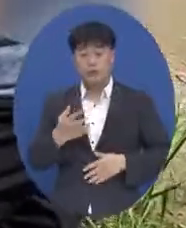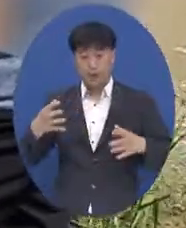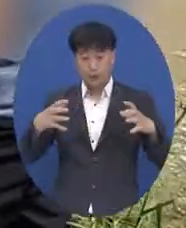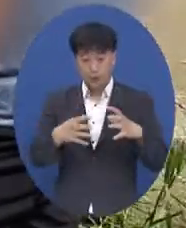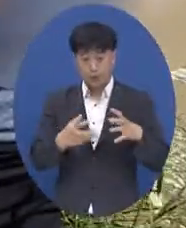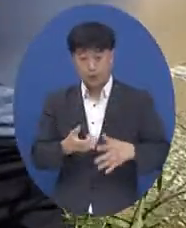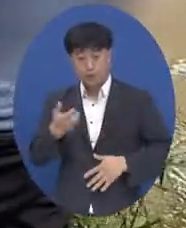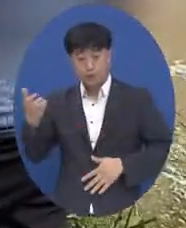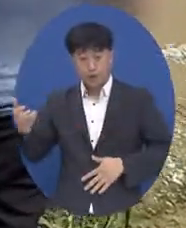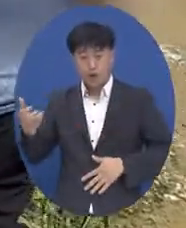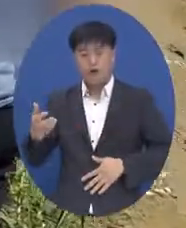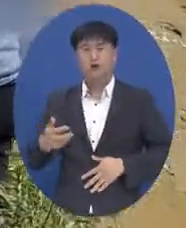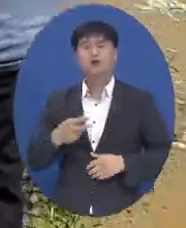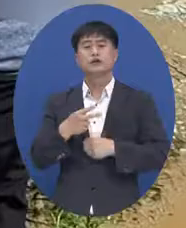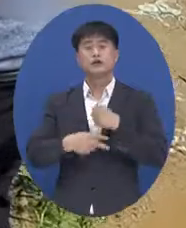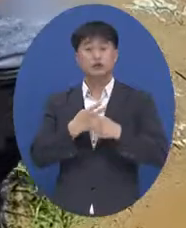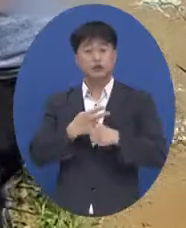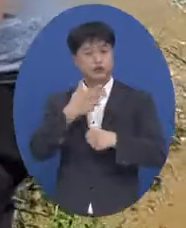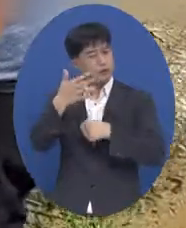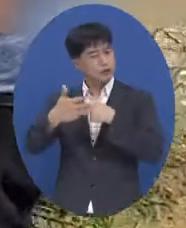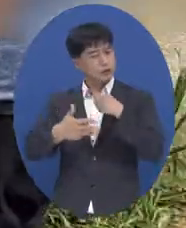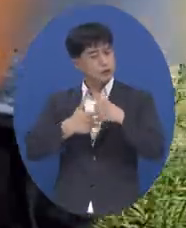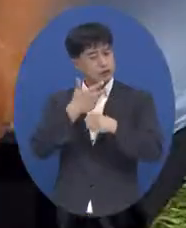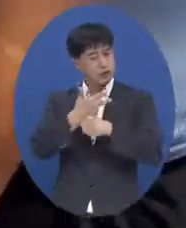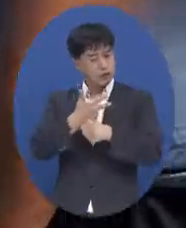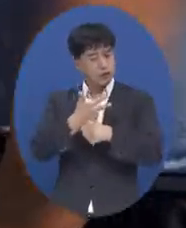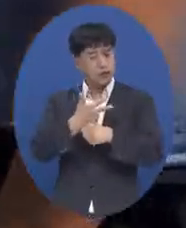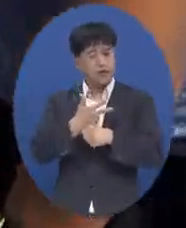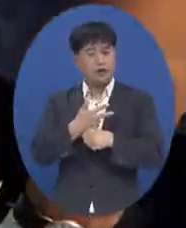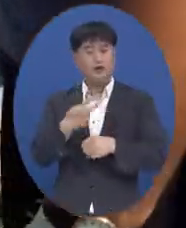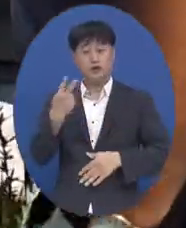2년에서 7년의 징역이나 2천만 원에서